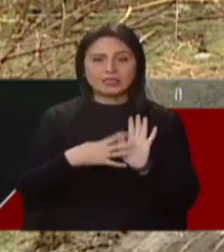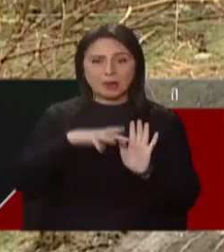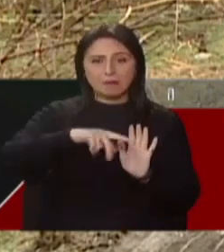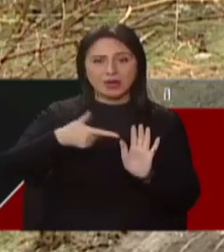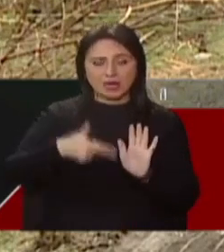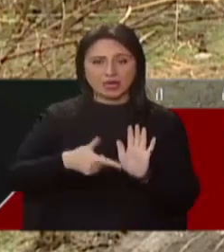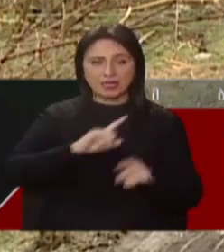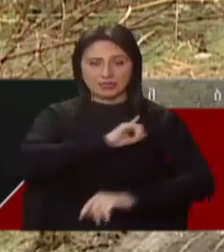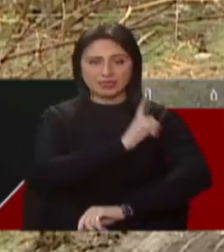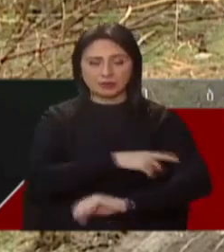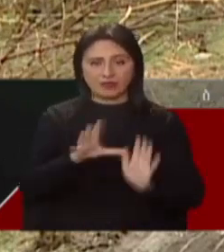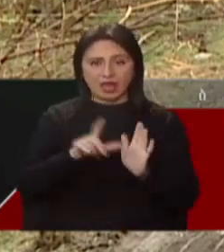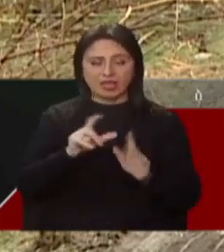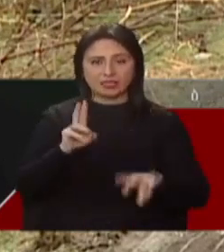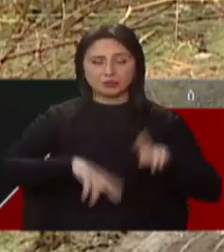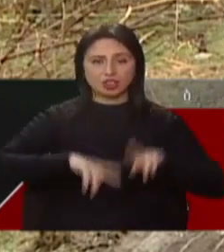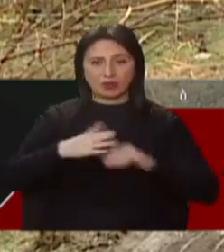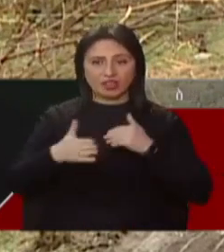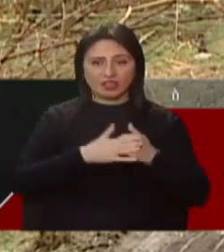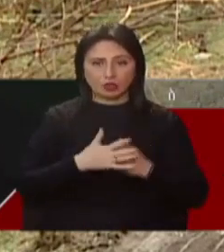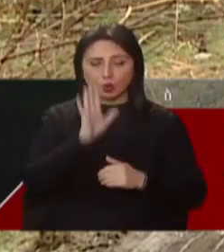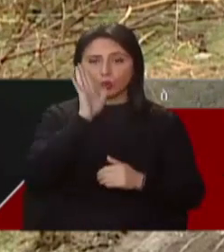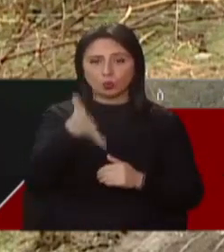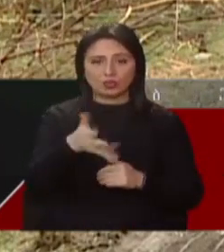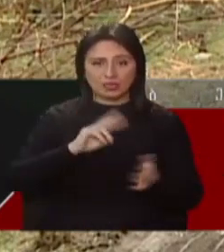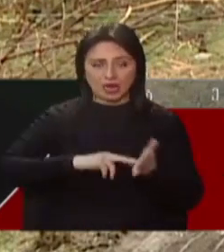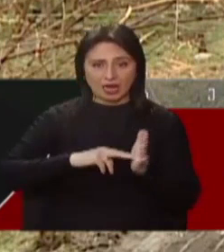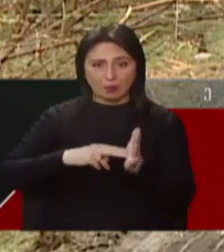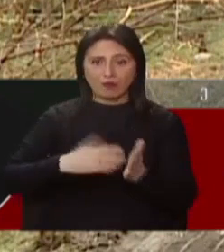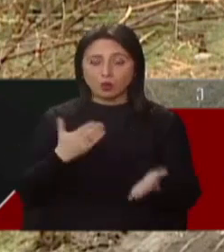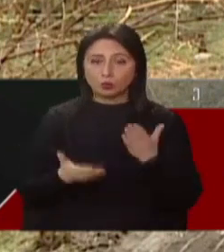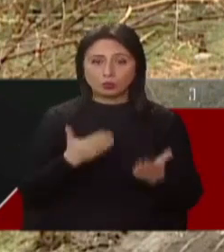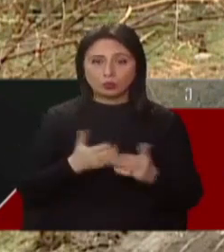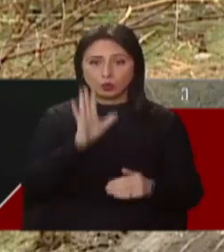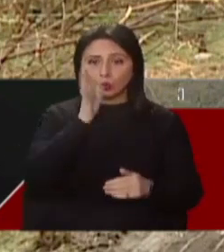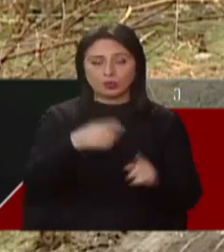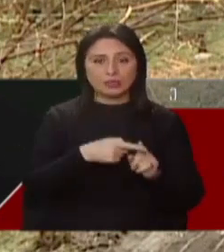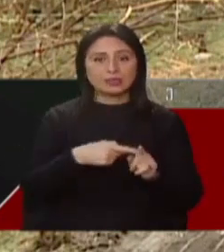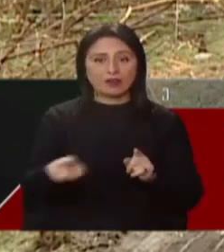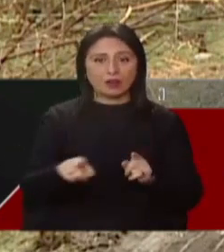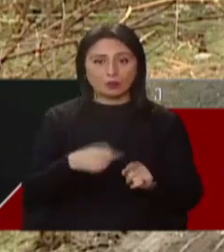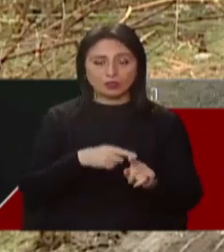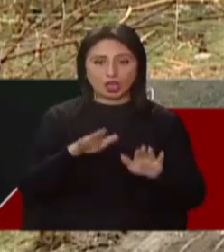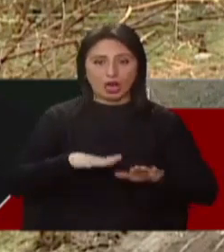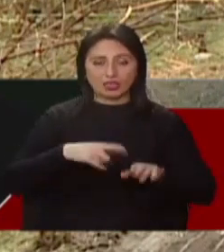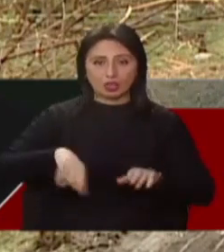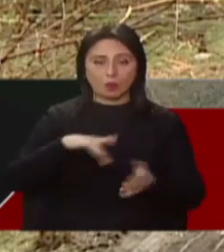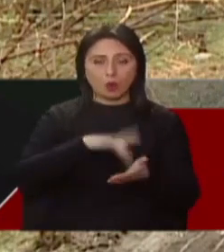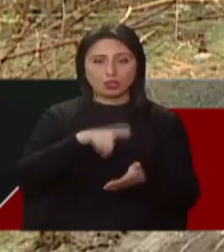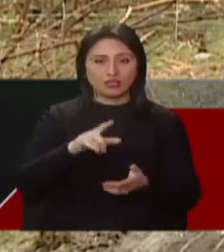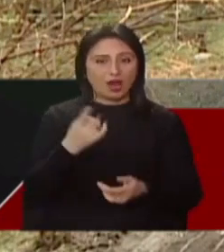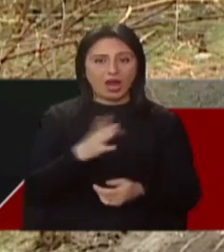megavati simzlauris hesis mshenebloba daakhlobit 5 tselia igegmeba tumtsa 5 tslis ganmalobashi adglobriva